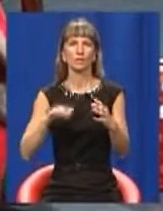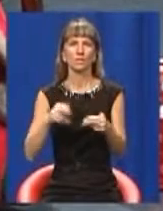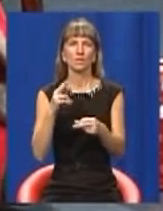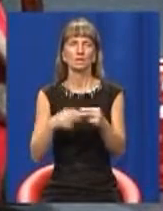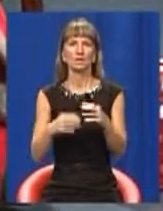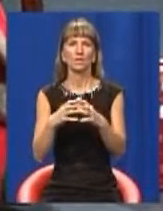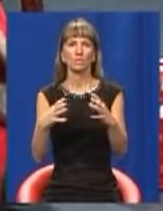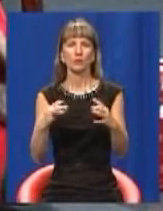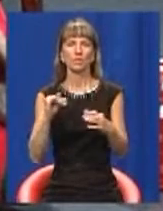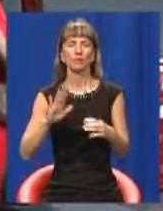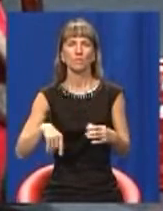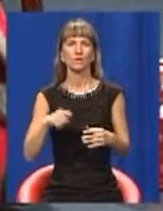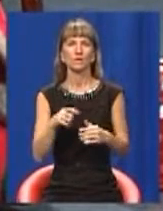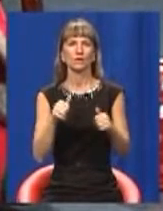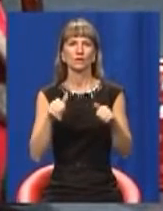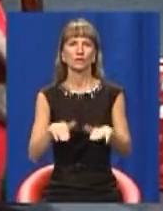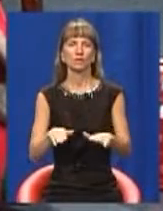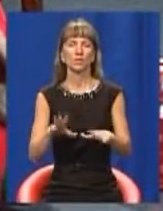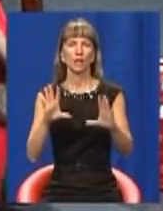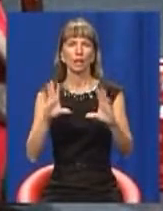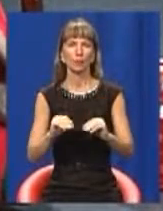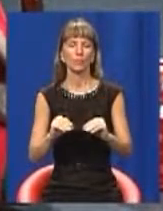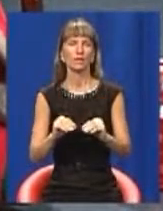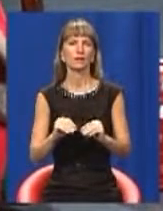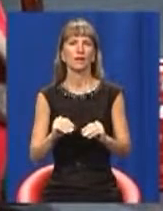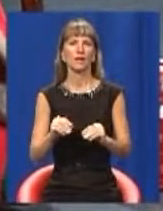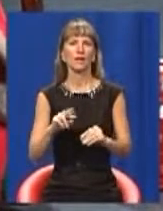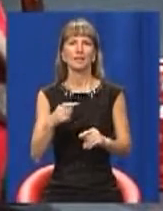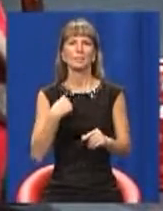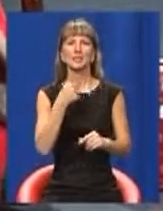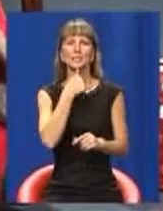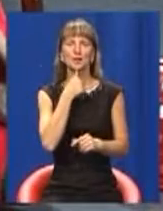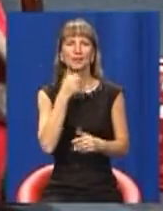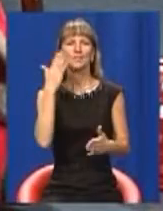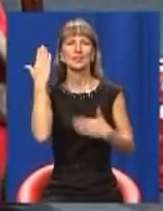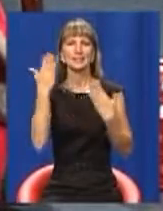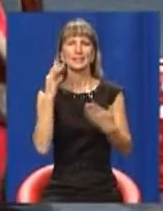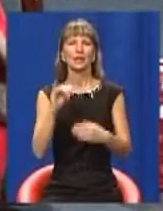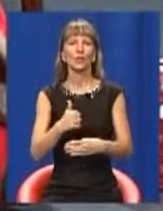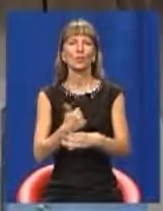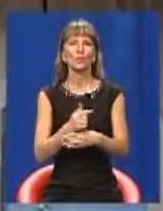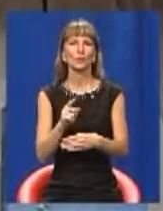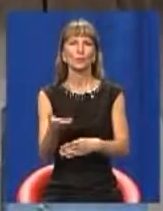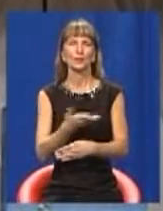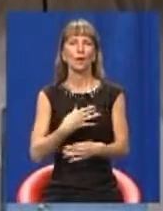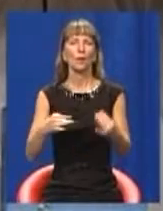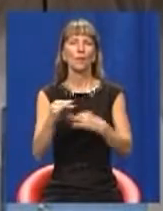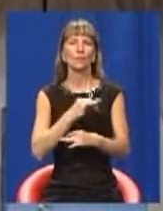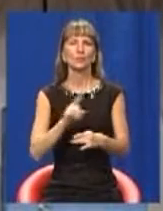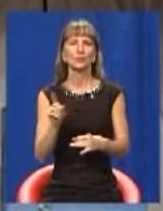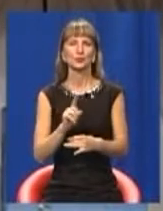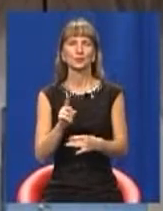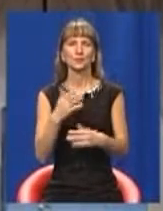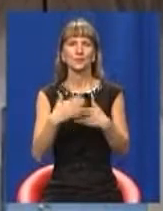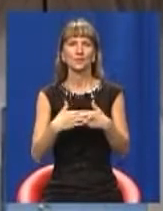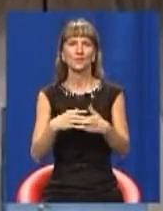перестав надуватися, і потім його вирішили лопнути. Як на мене, все одно експеримент дуже веселий. І головне, що ми з тобою от говорили тільки, що Дашою наперед